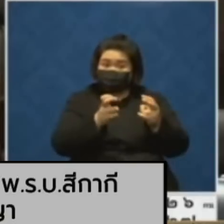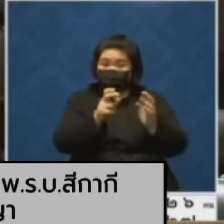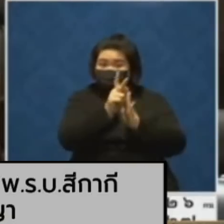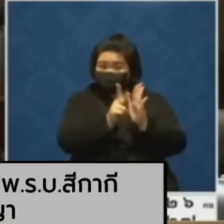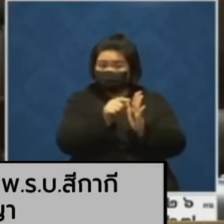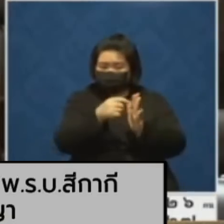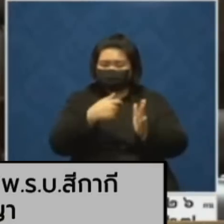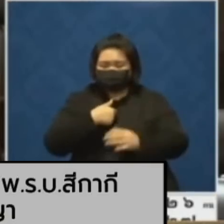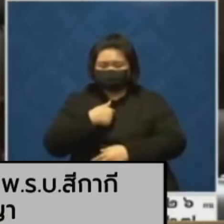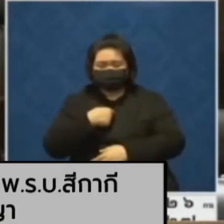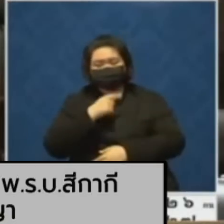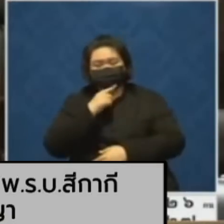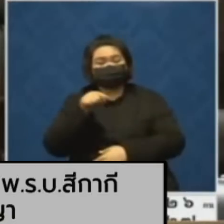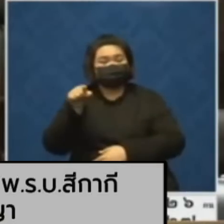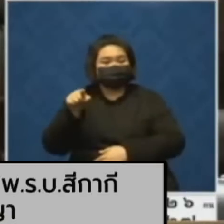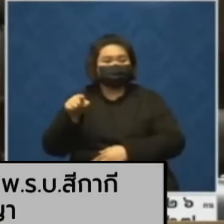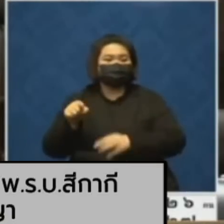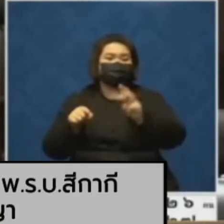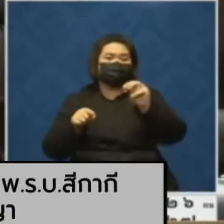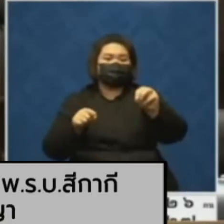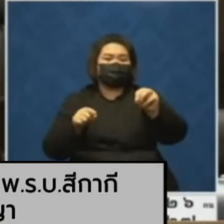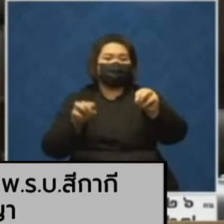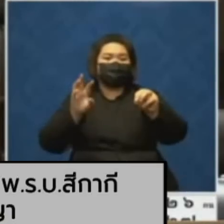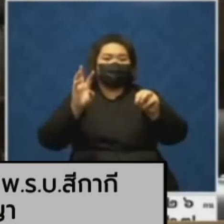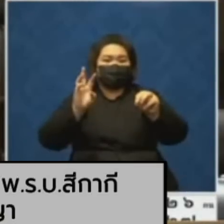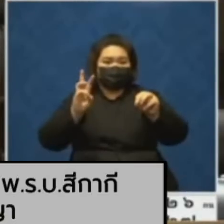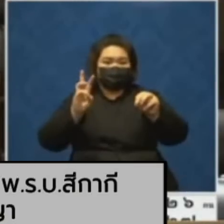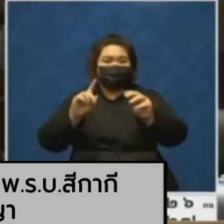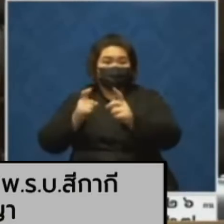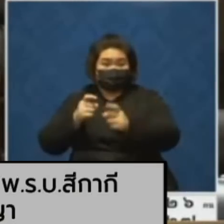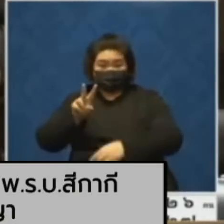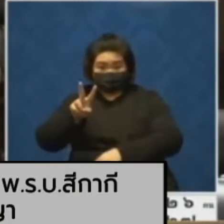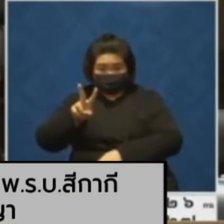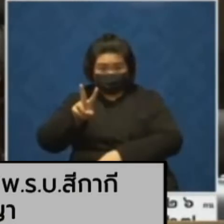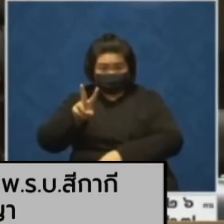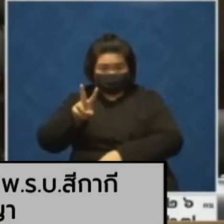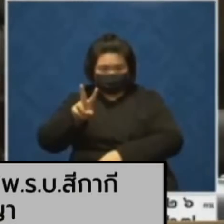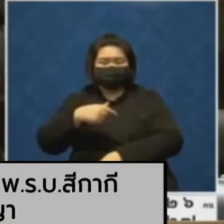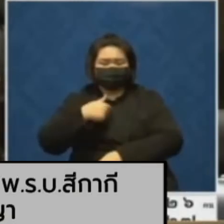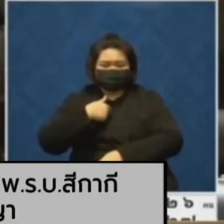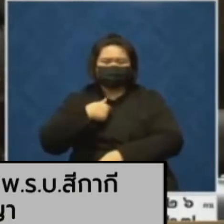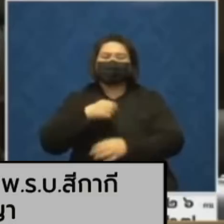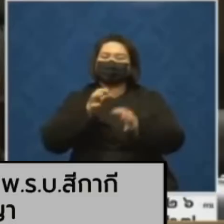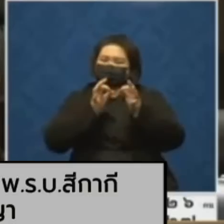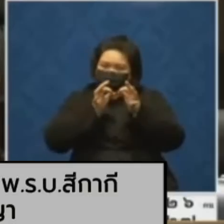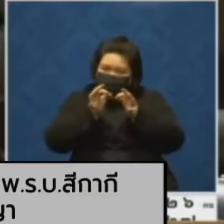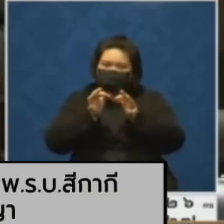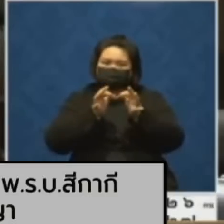ในส่วทกรมฐิการแ้ไขในมัตรา 6 วเร็บ 2 นะครับกับเรีนดควกรรจรๆ